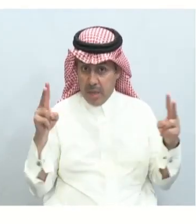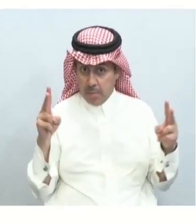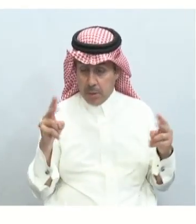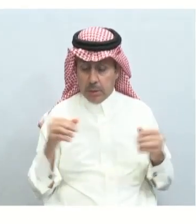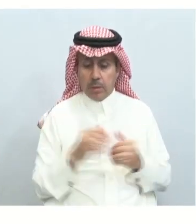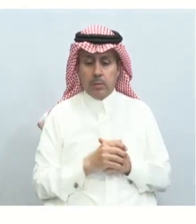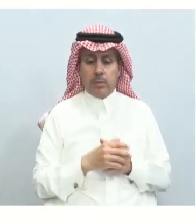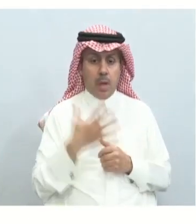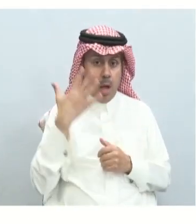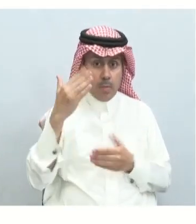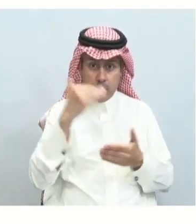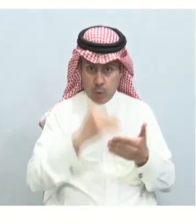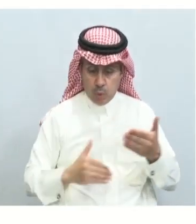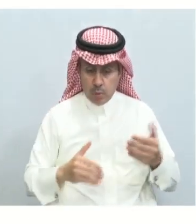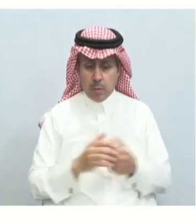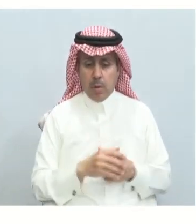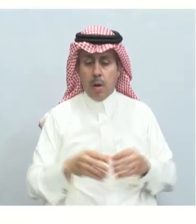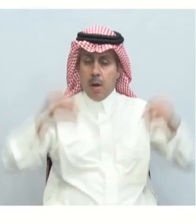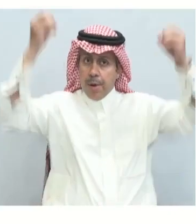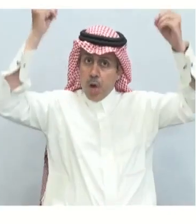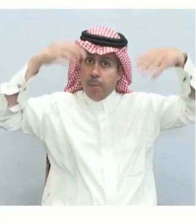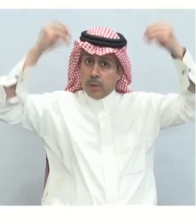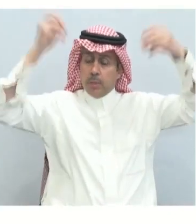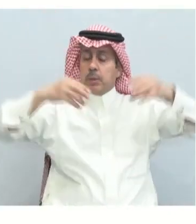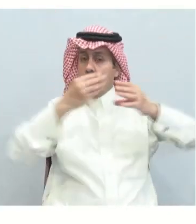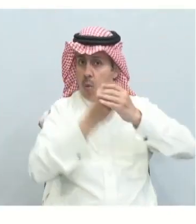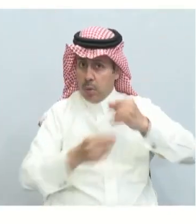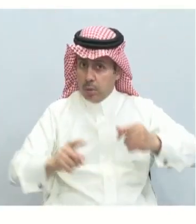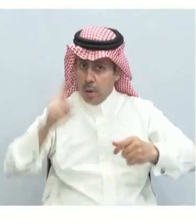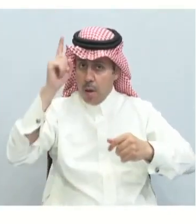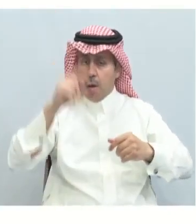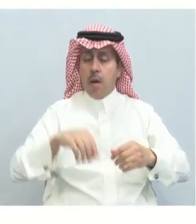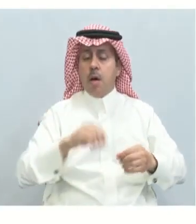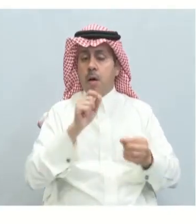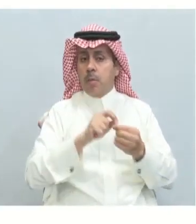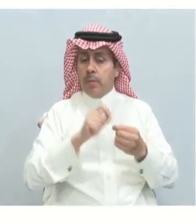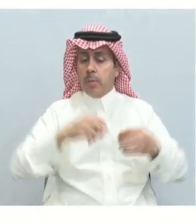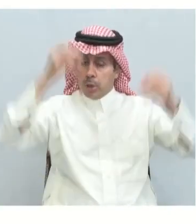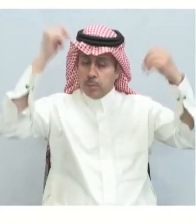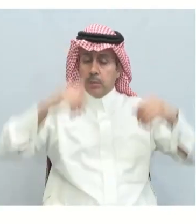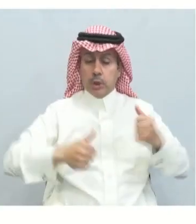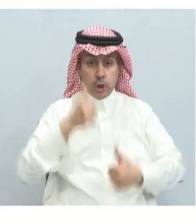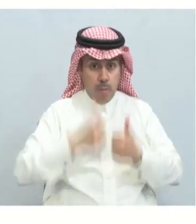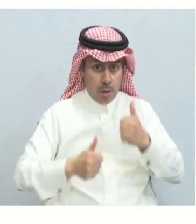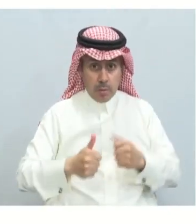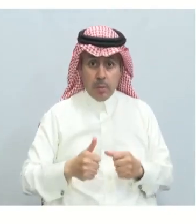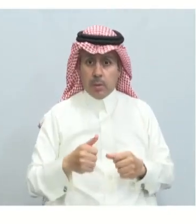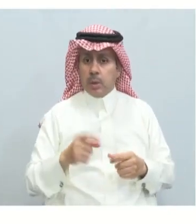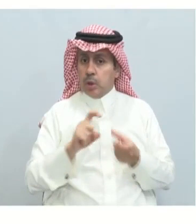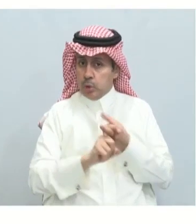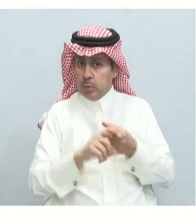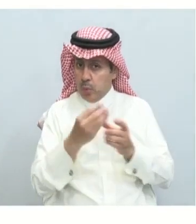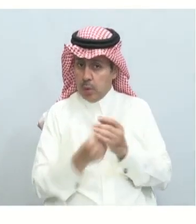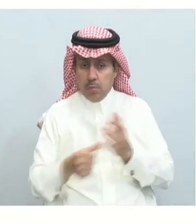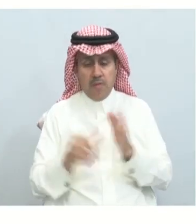لا يزيد عن خمسه اسطر عن نعمه الاولاد وحكمه الله جل وعلا في ابتلاء بعض العباد بعدم